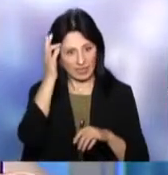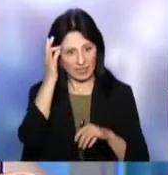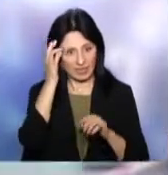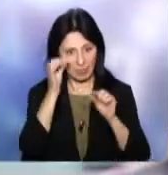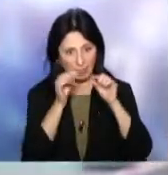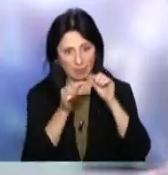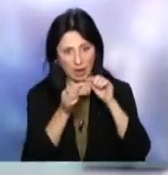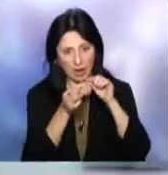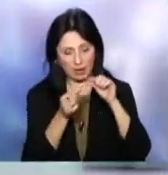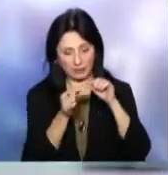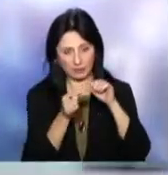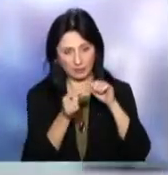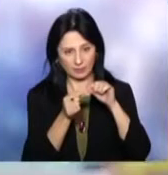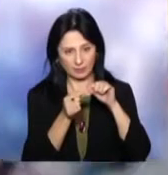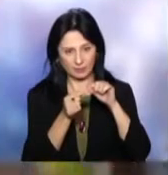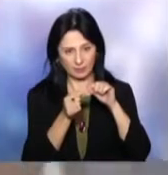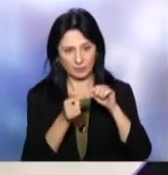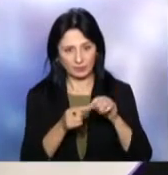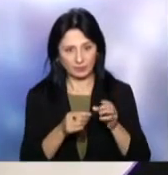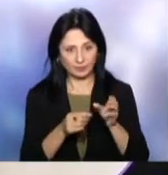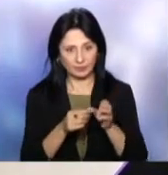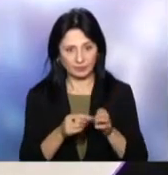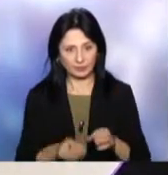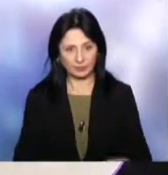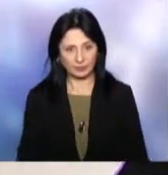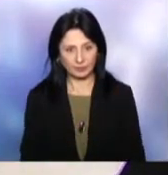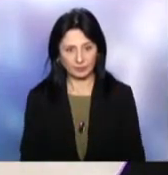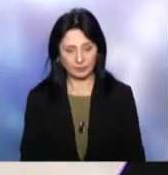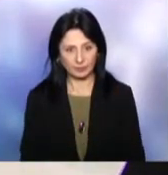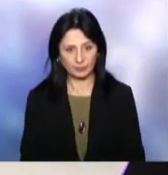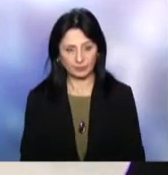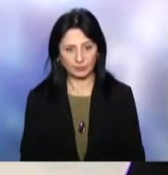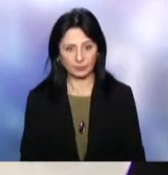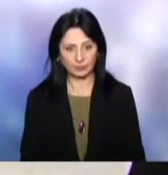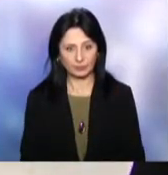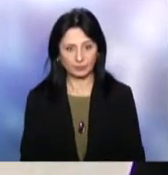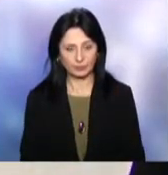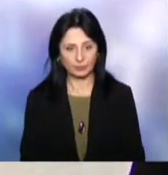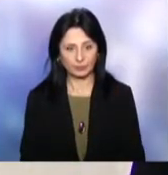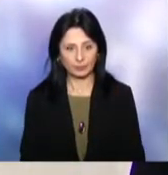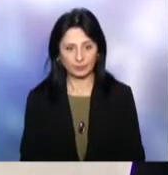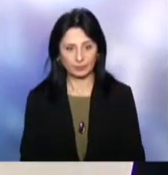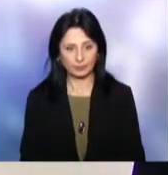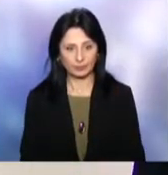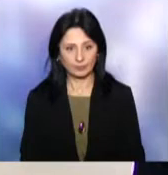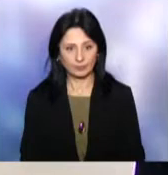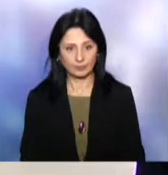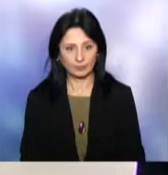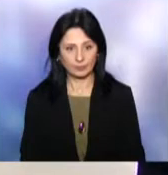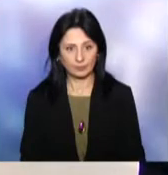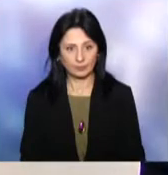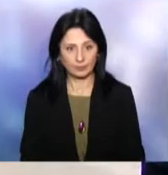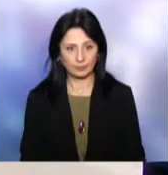არის ასოცირებული. მე შემიძლია მოგაწოდოთ. ქალბატონო მაია, მოგაწოდოთ, მოგართვათ ჯოხიც